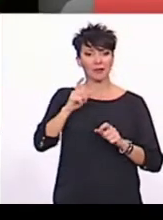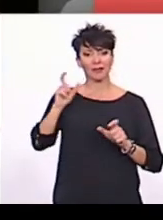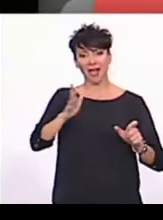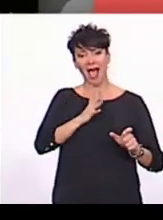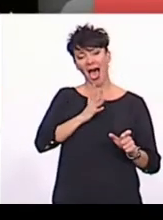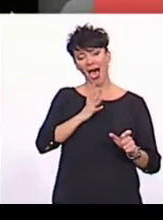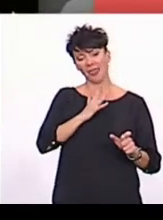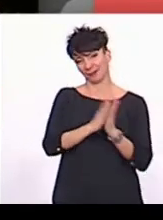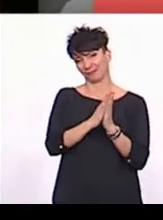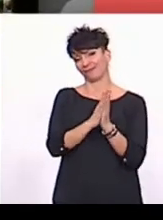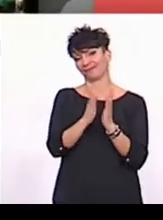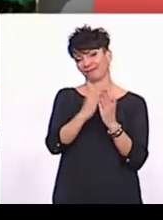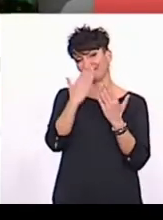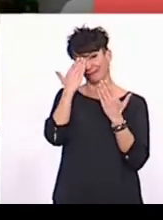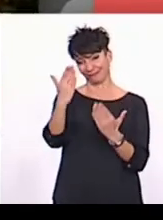αναγνωρίζουν.